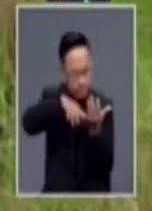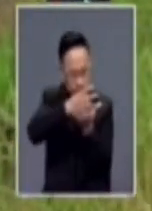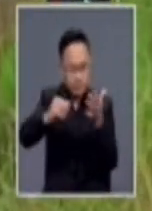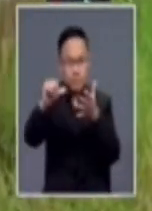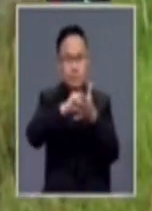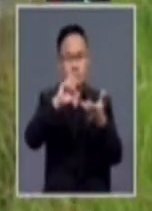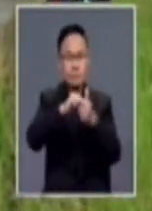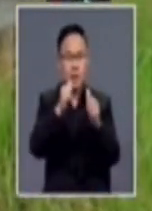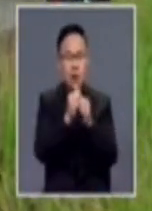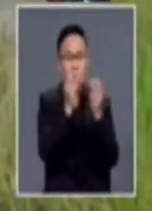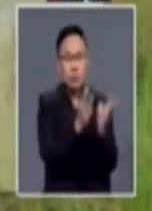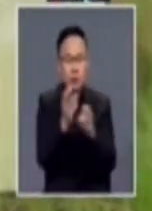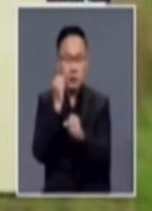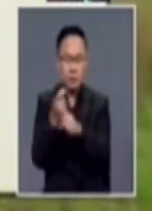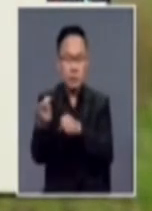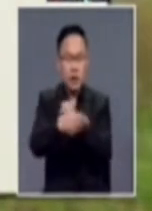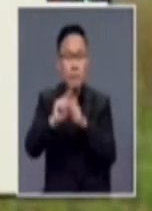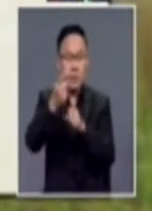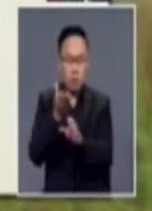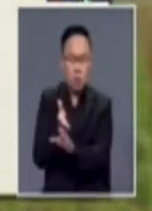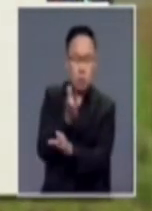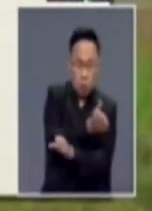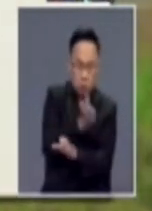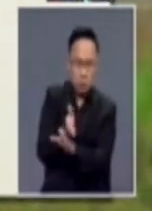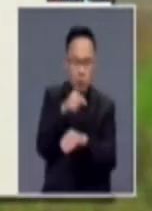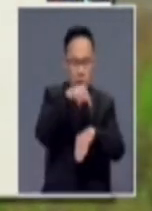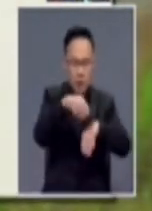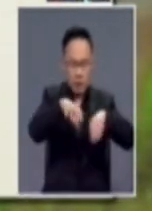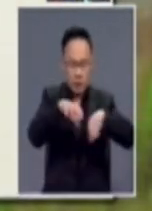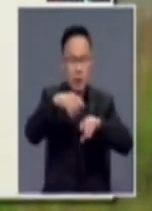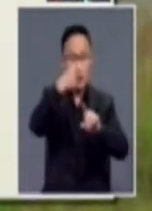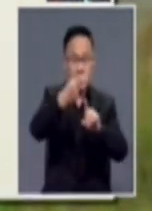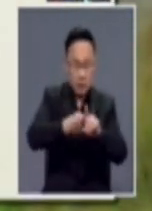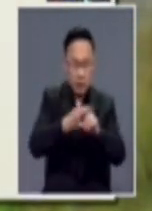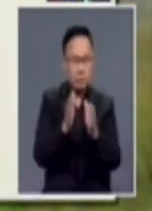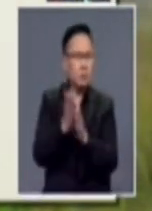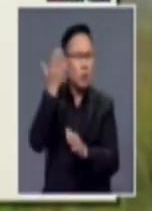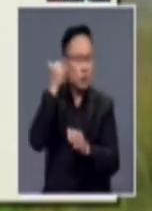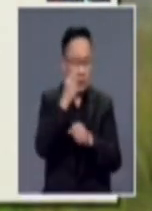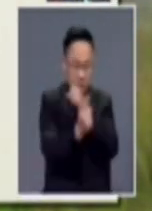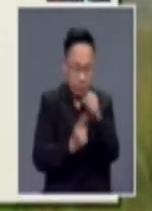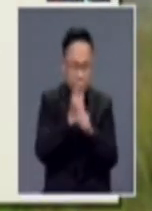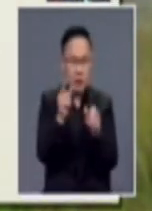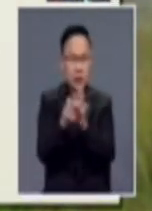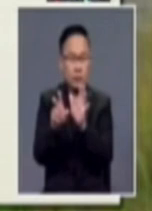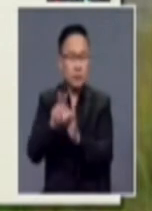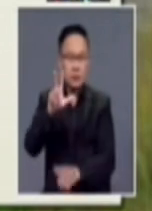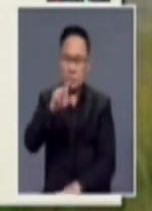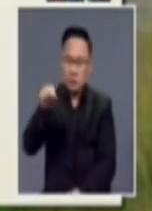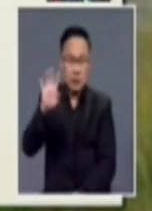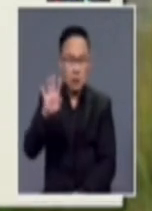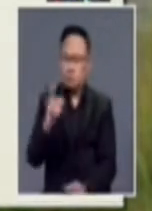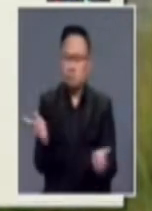ธีการทำนาของเกษตรกรโดยเป็นการให้ปลูกข้าวเหลื่อมเวลาจากเดิมปลูกข้าว 3-4 ครั้งเหลือเพียง2ครั้ง